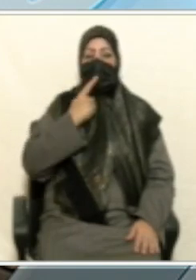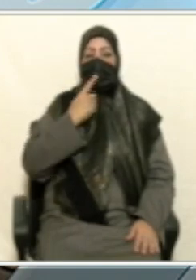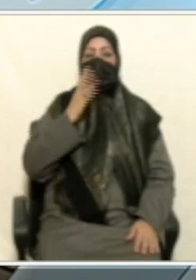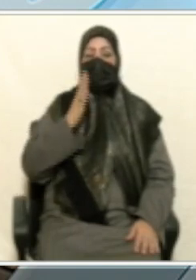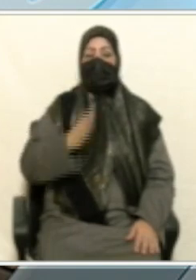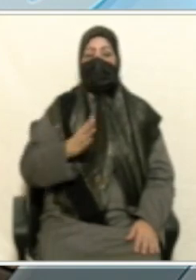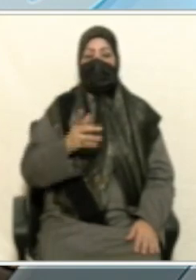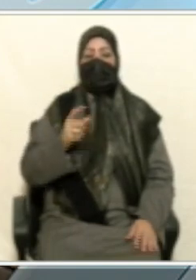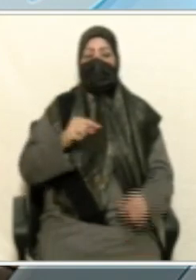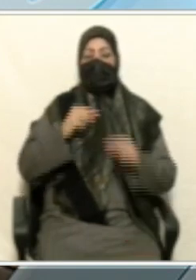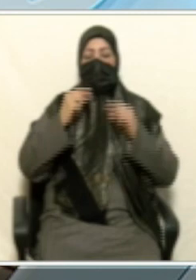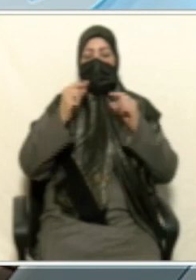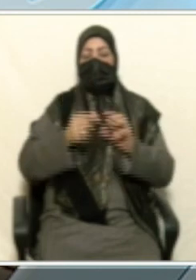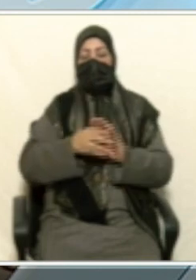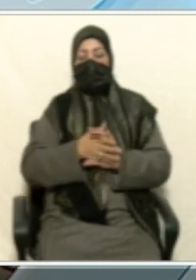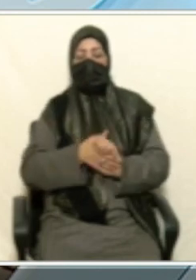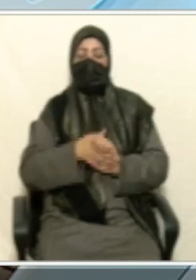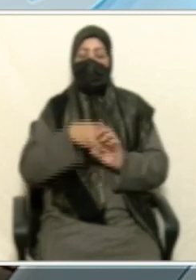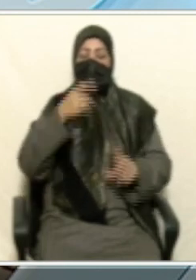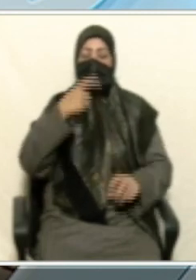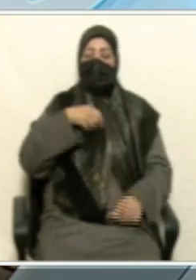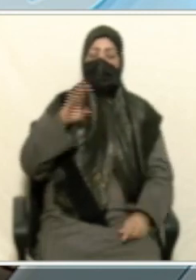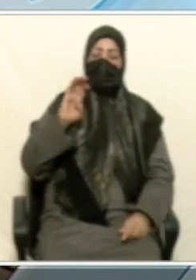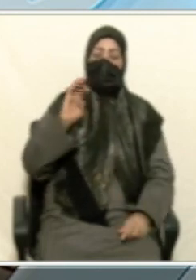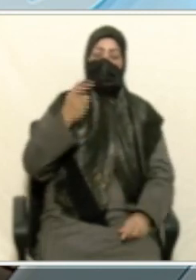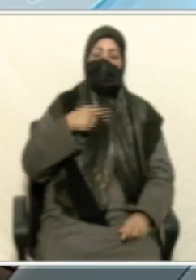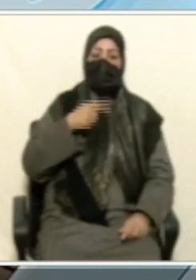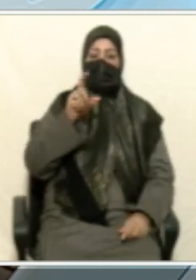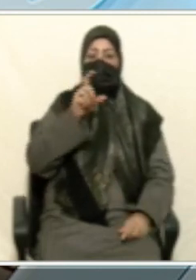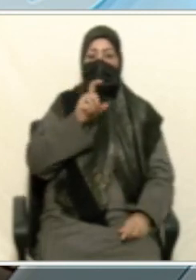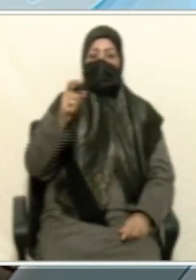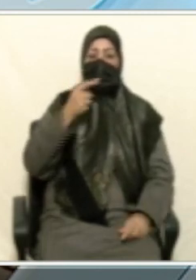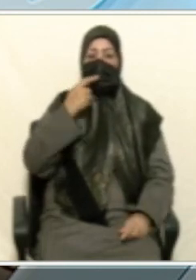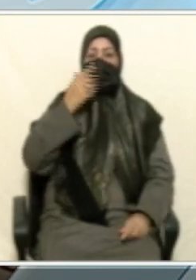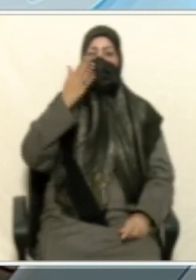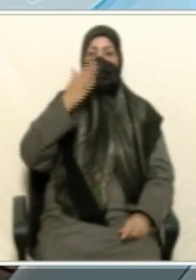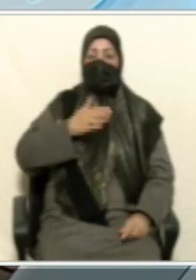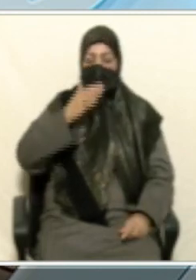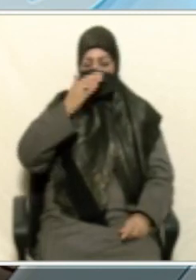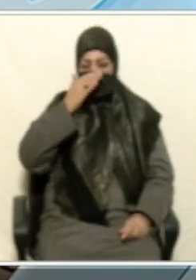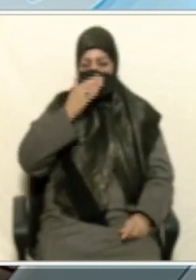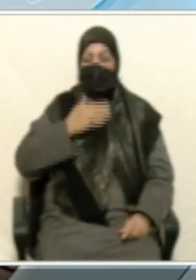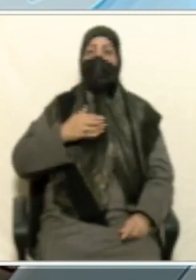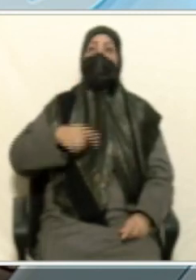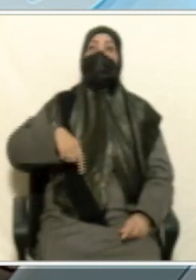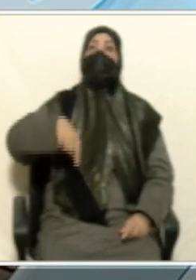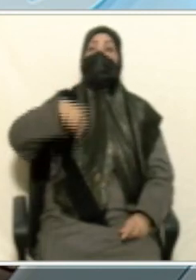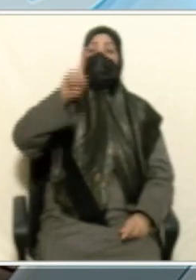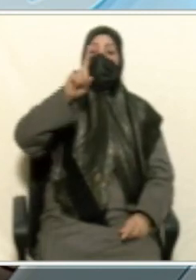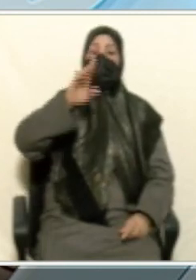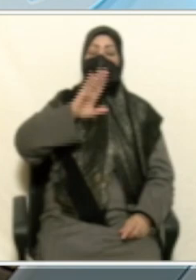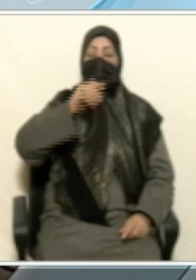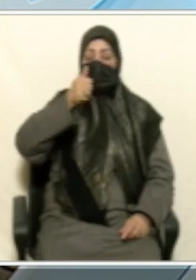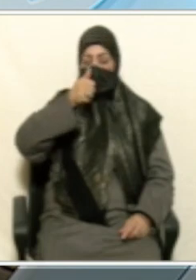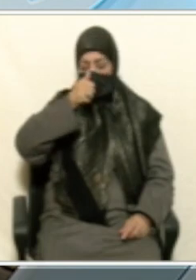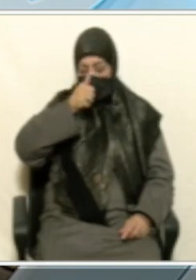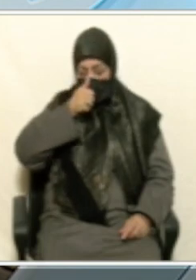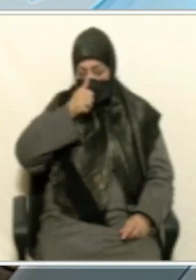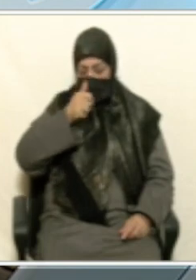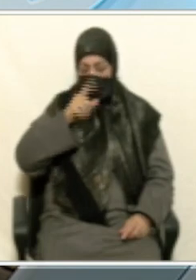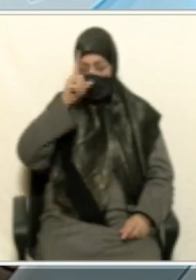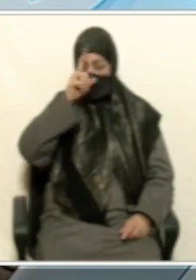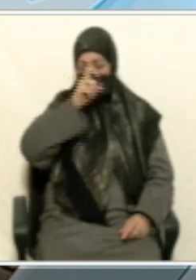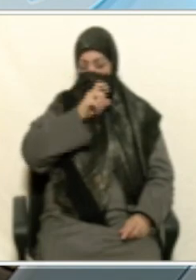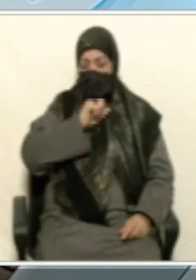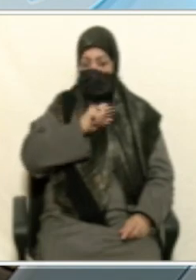صحيح مسلم: من نذر أن يطيع الله فليطعه، ومن نذر أن يعصه فلا يعصه. فالنذور إن كانت